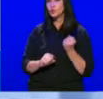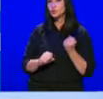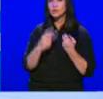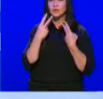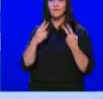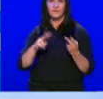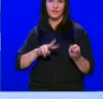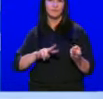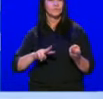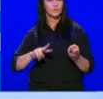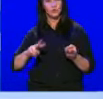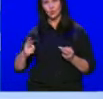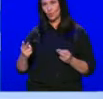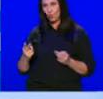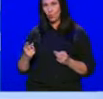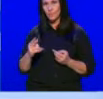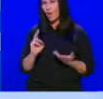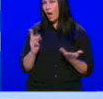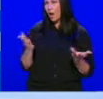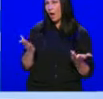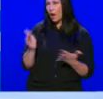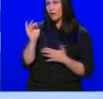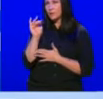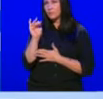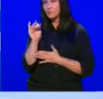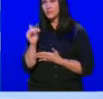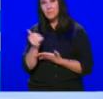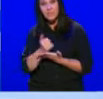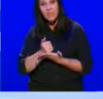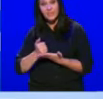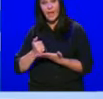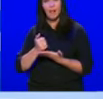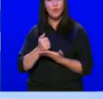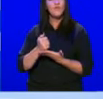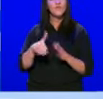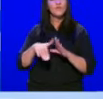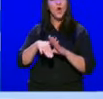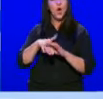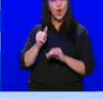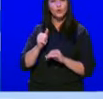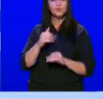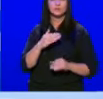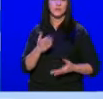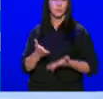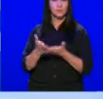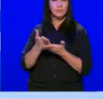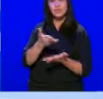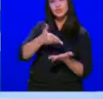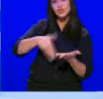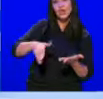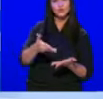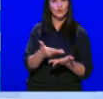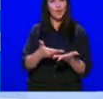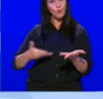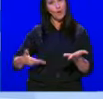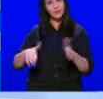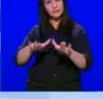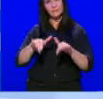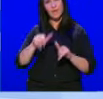обаче и друго. Как да бъде тълкувано това отказа да подкрепи част от декларацията за приемане